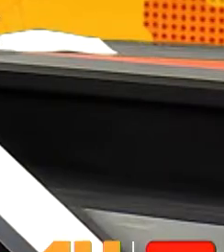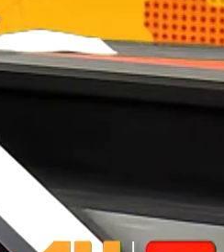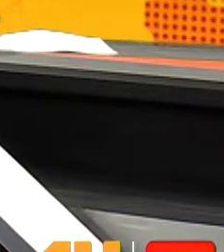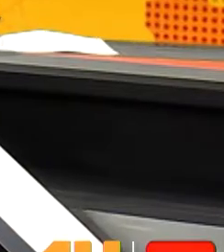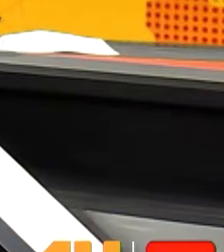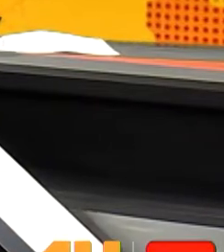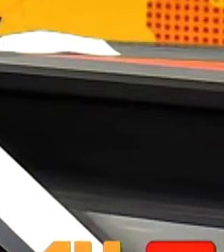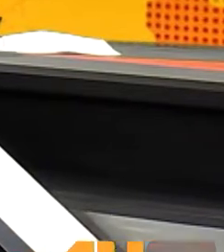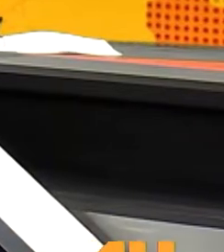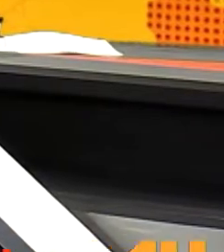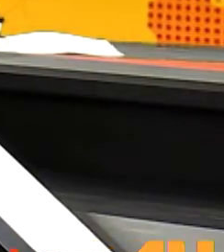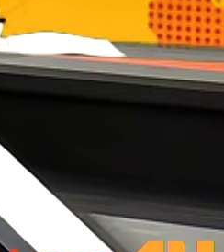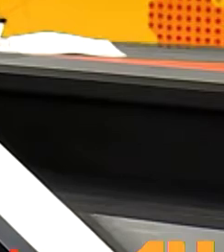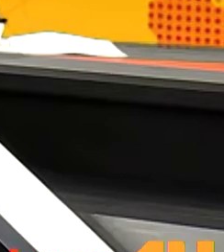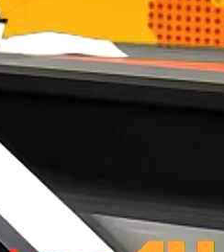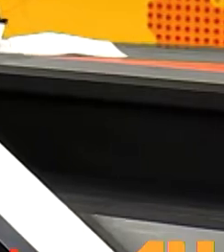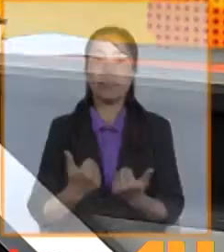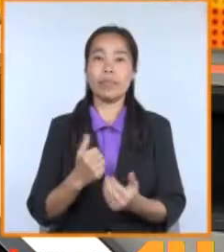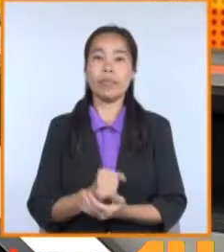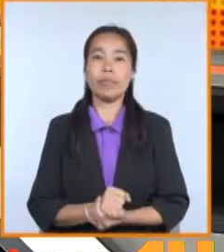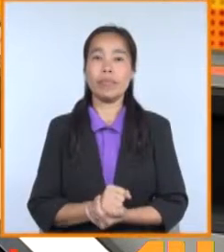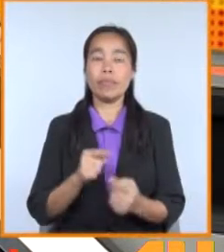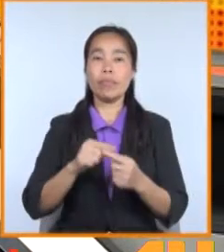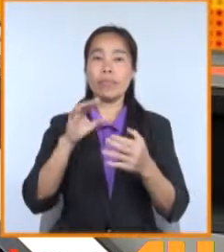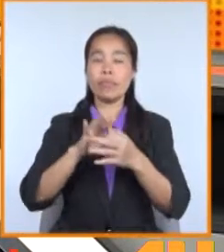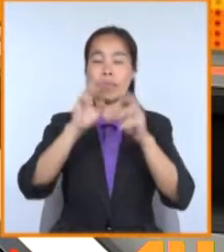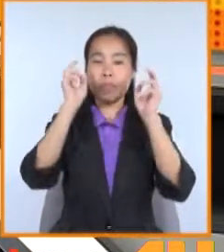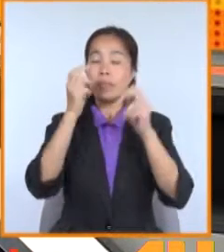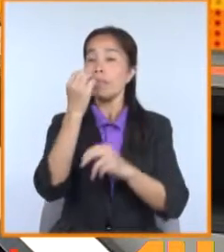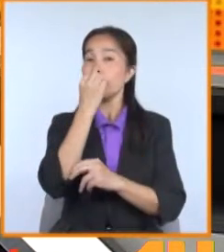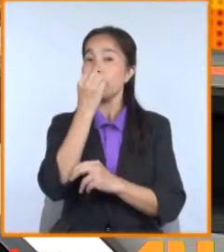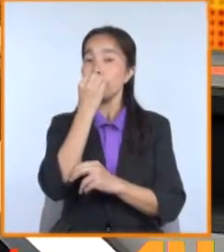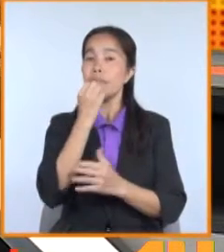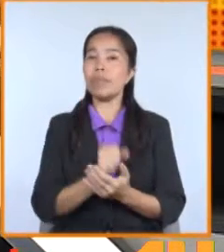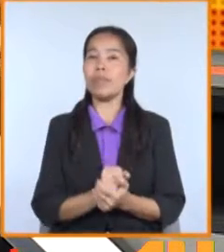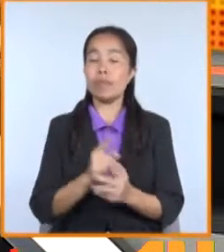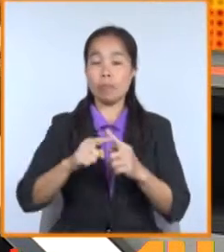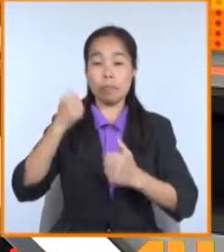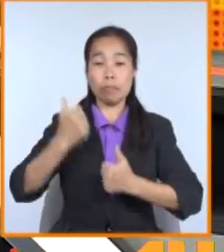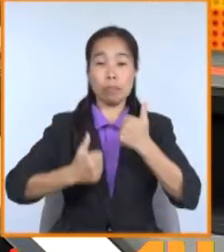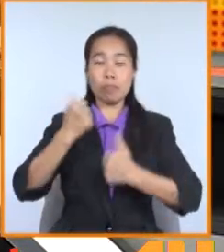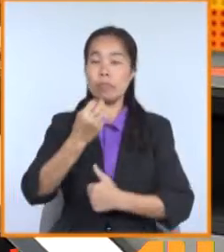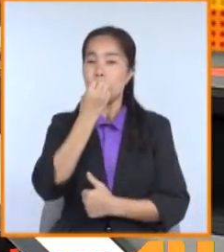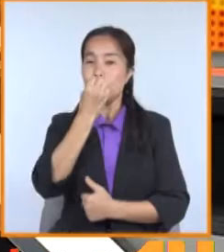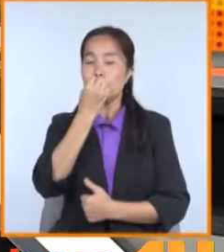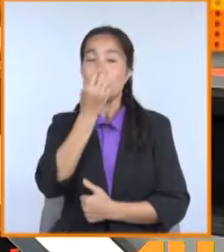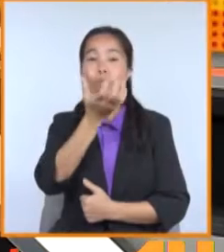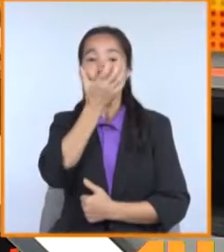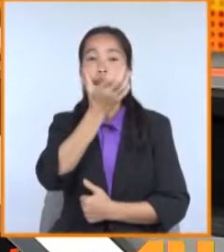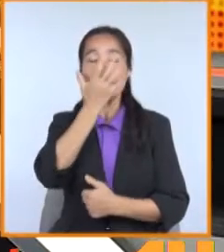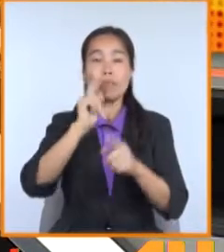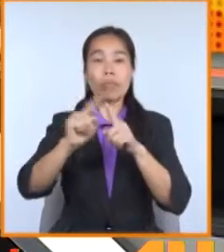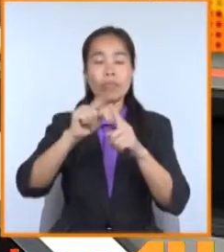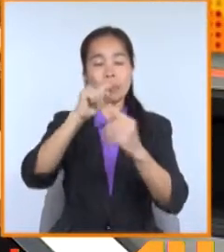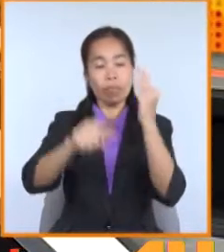สำหรับช่วงเย็นๆแบบนี้นะคะมาแล้วค่ะเรื่องของอาหารนะคะเพราะว่าการแข่งขันกินจุนะคะมีอยู่หลายพื้นที่แต่ว่า